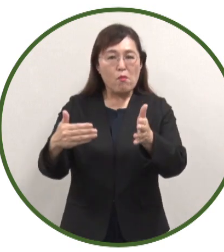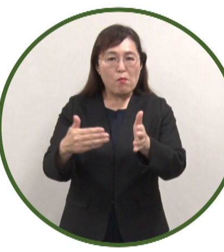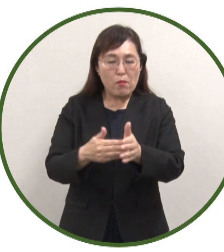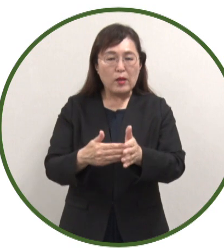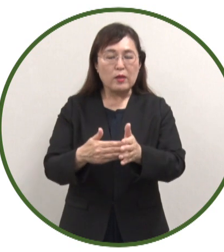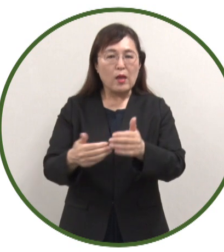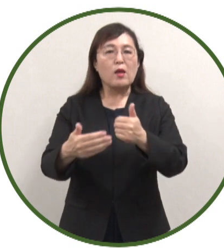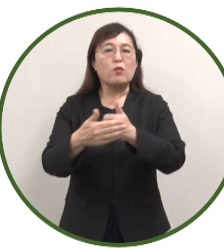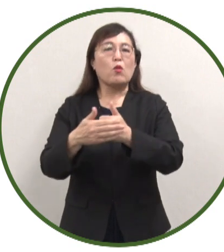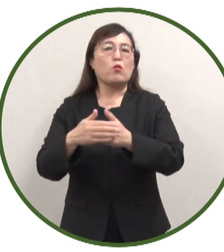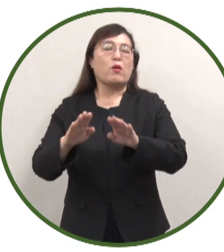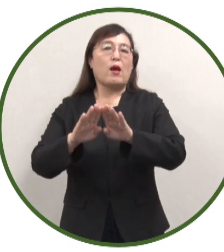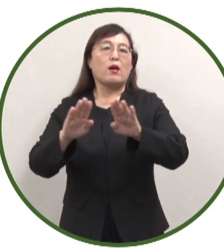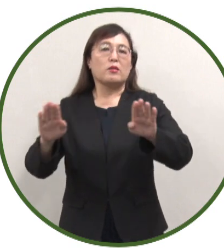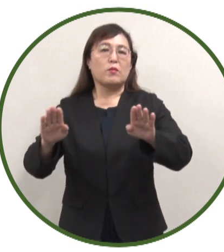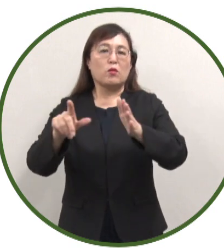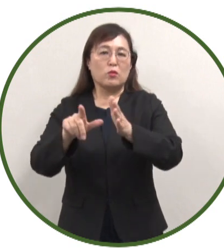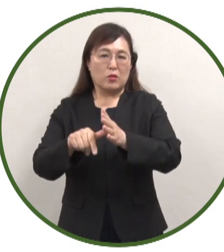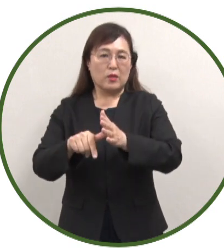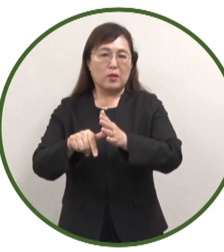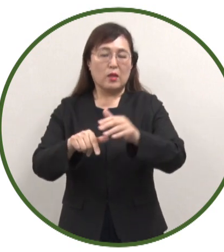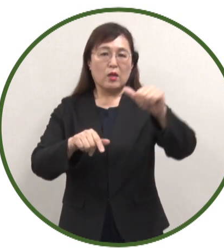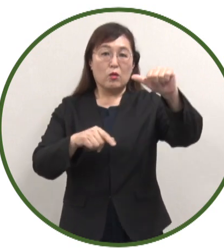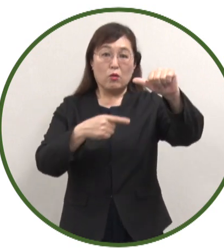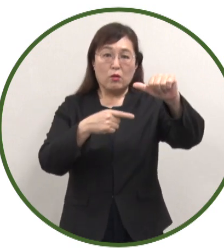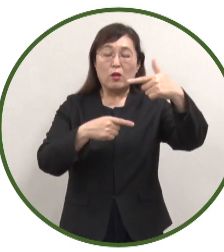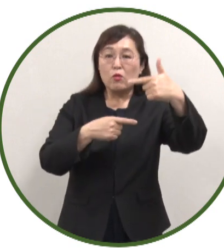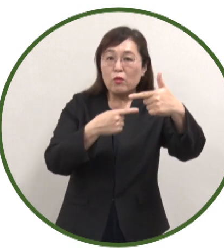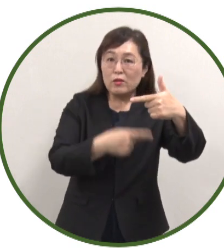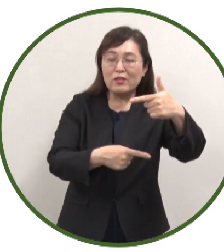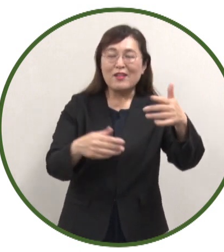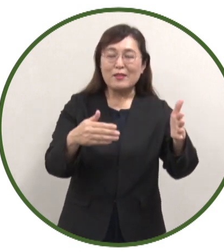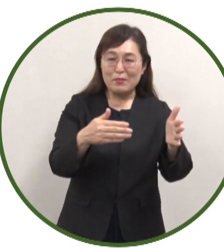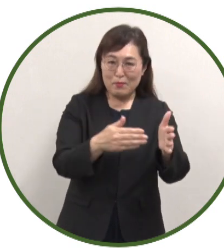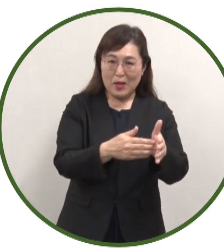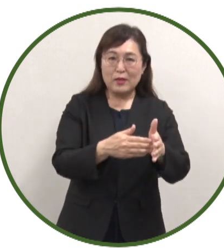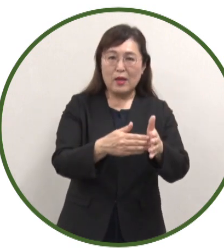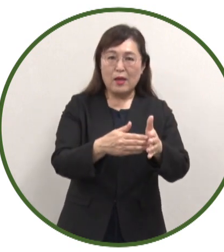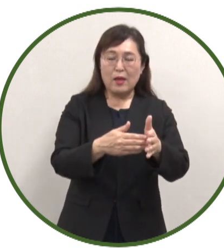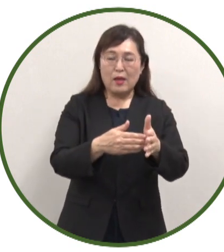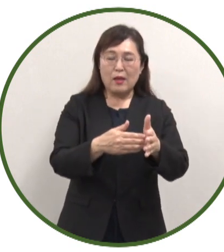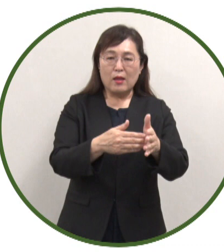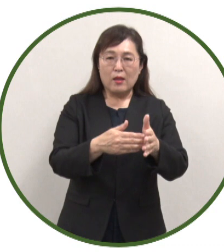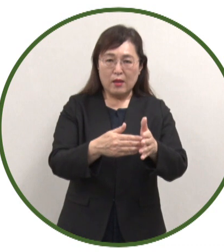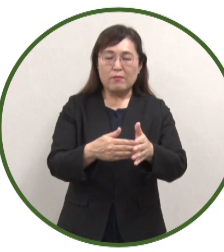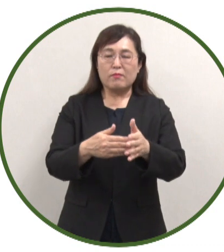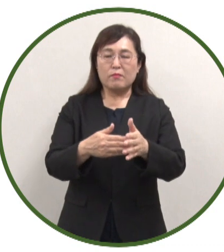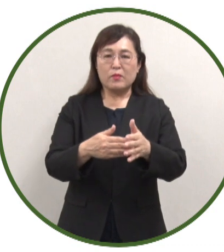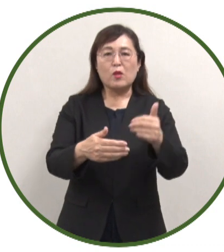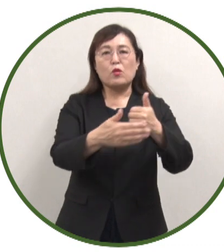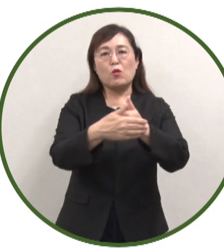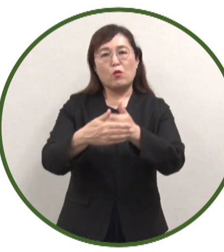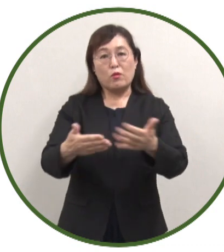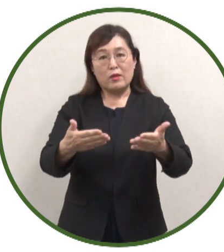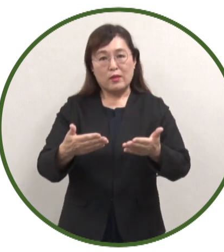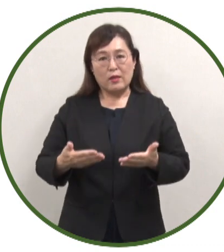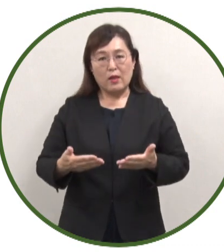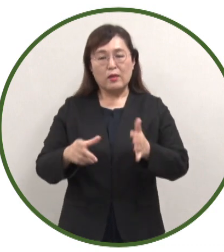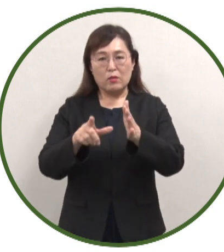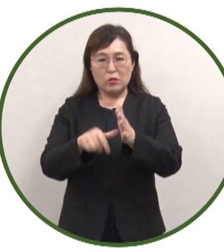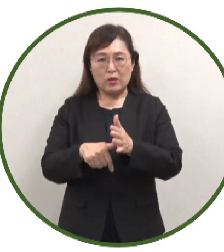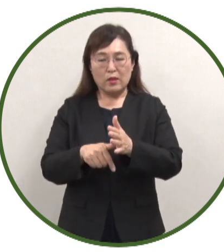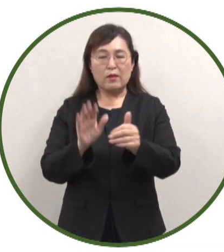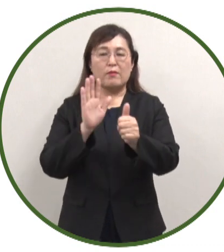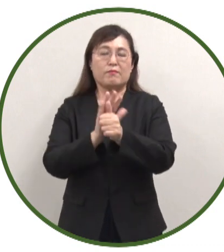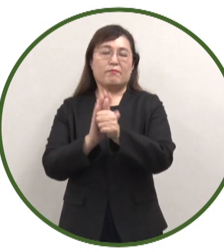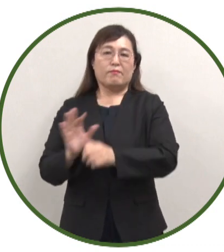開始していただいて、6月1日までその残りのですね、すべての期間においてご協力いただければ